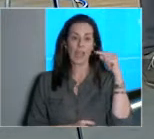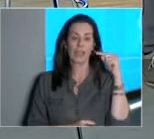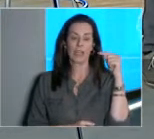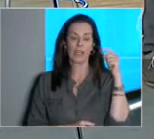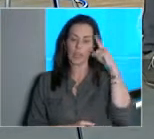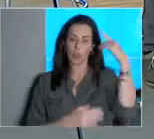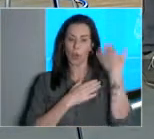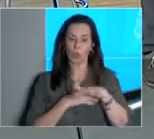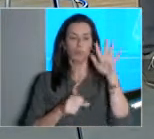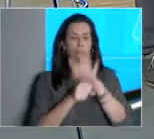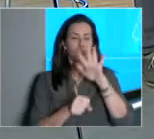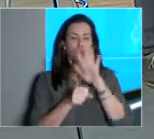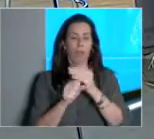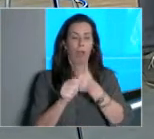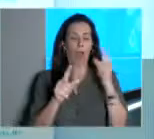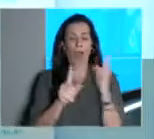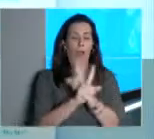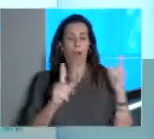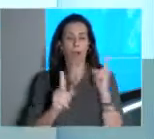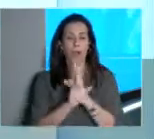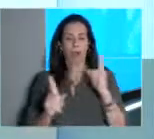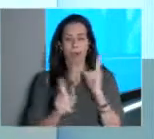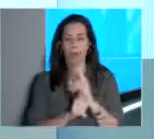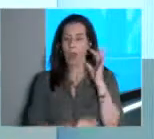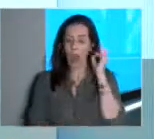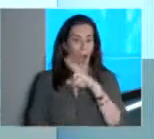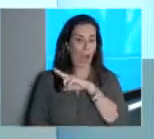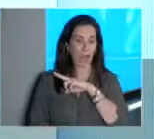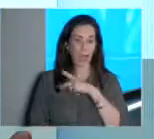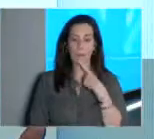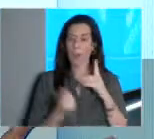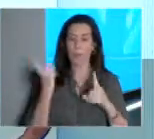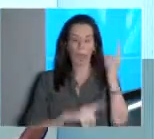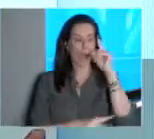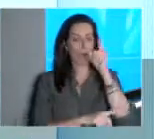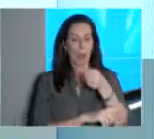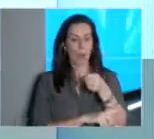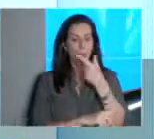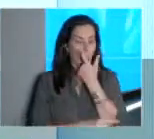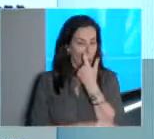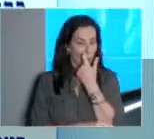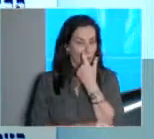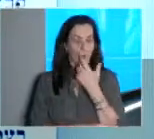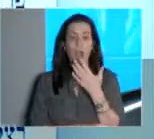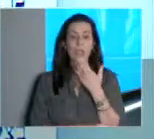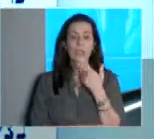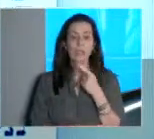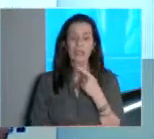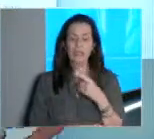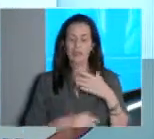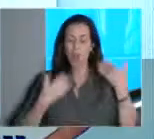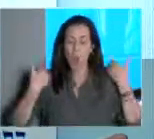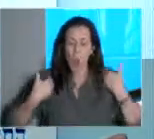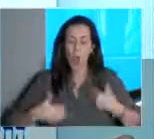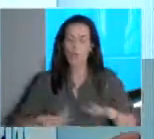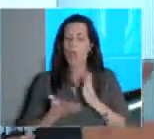האונס בקפריסין. הם אנסו אותי לפי התור. התיירת הבריטית סיפרה מה אירע במלון בקפריסין. הישראלים פגעו בכל הגוף שלי